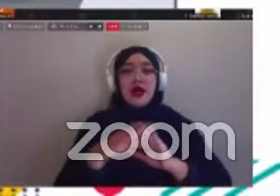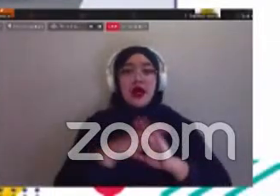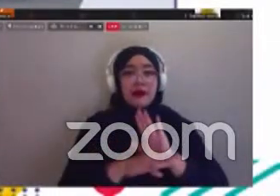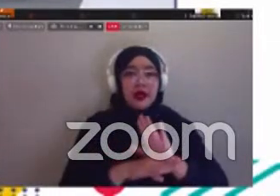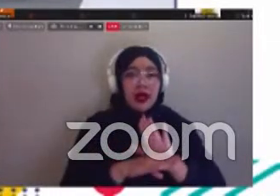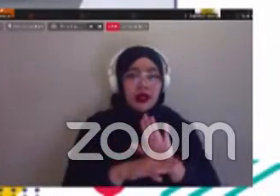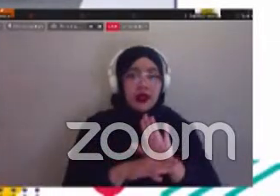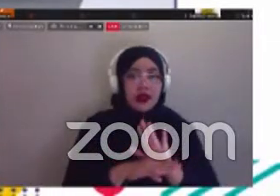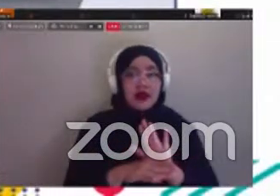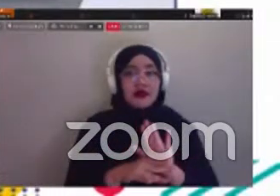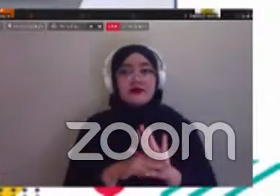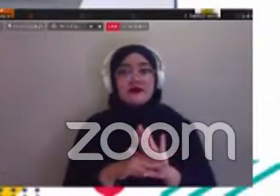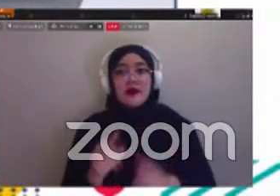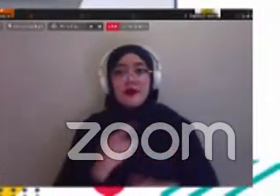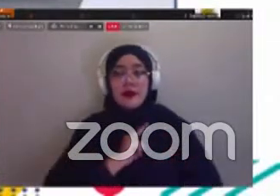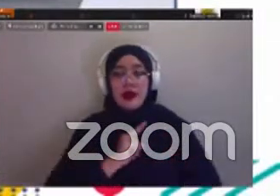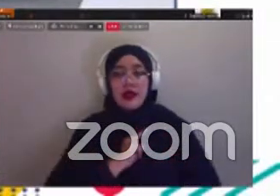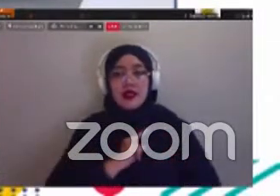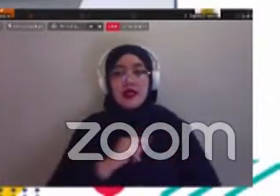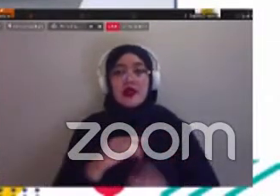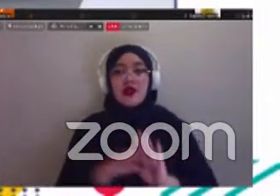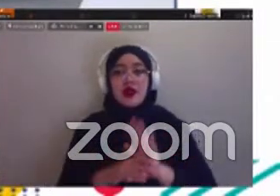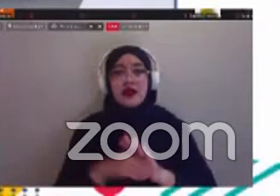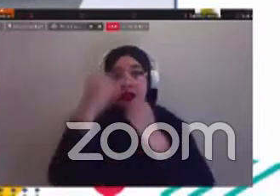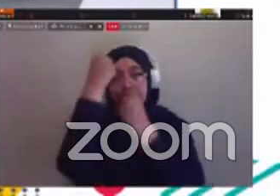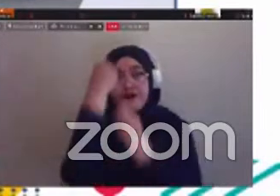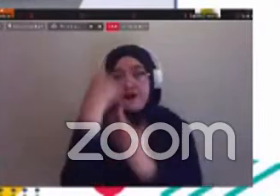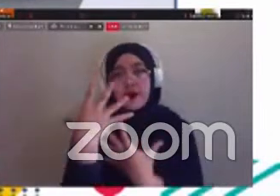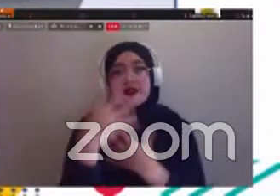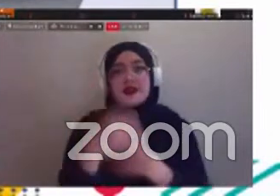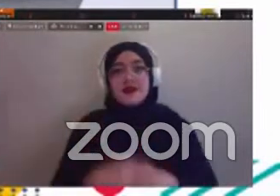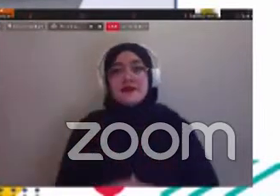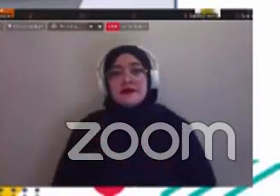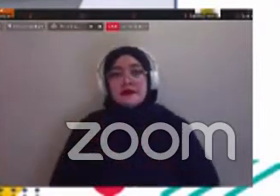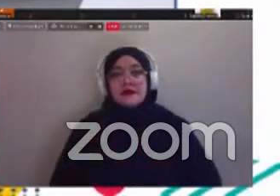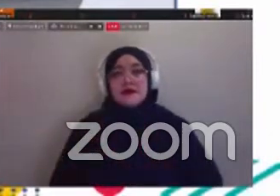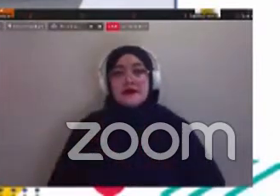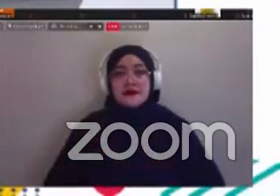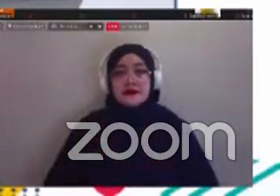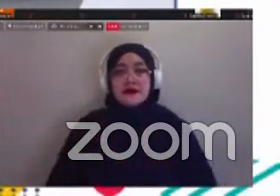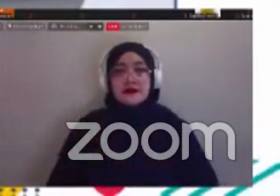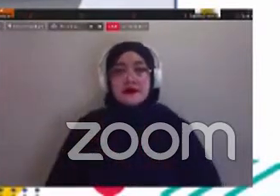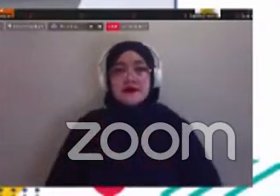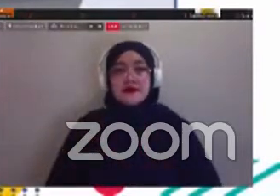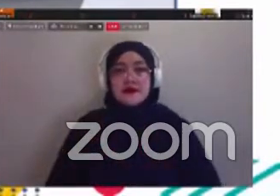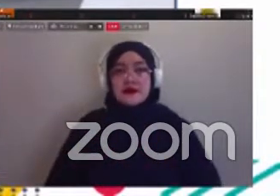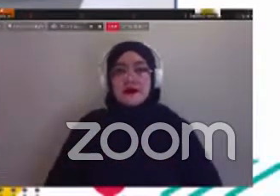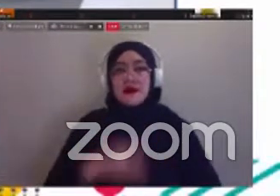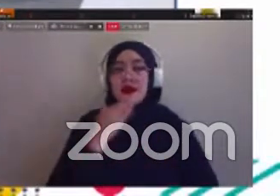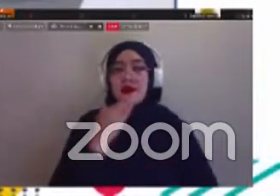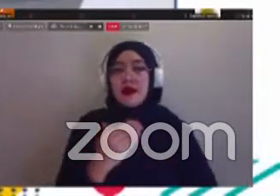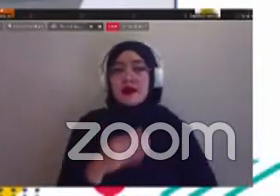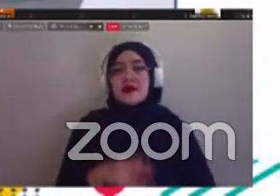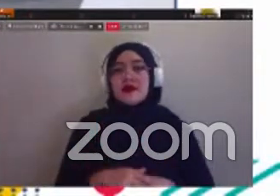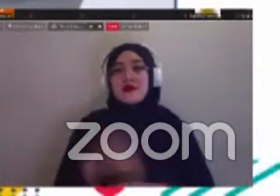keamanan informasi di ruang digital. Terima kasih. Wassalamualaikum warahmatullahi